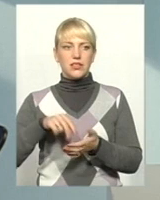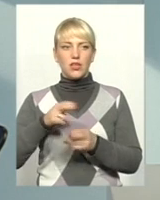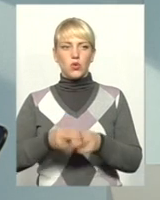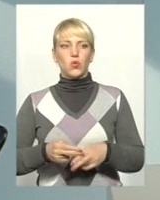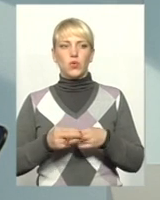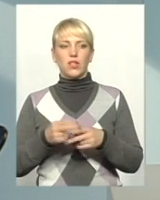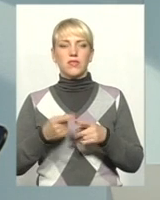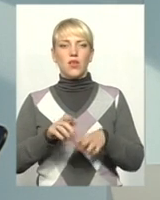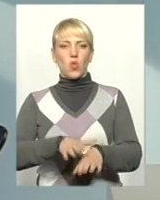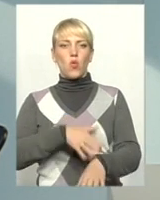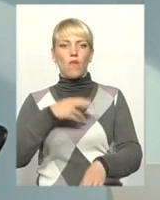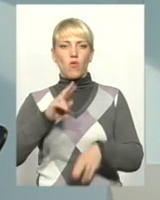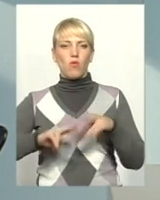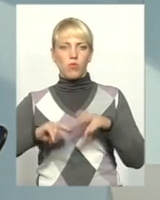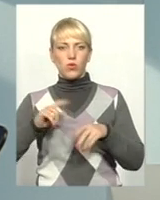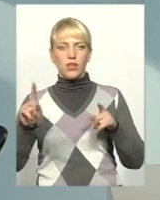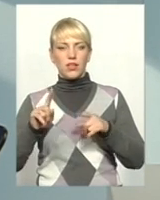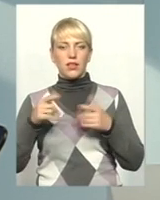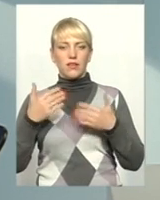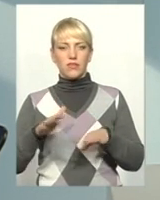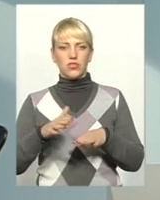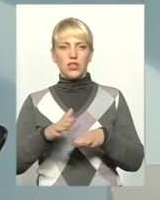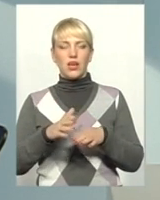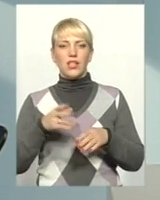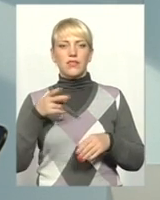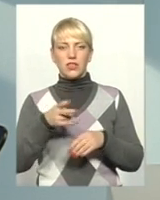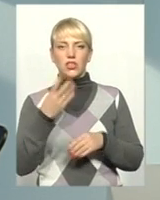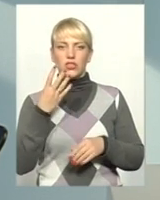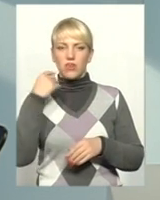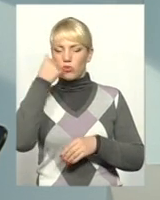довгобуд, який тягнеться вже, мабуть, з 2004 року.